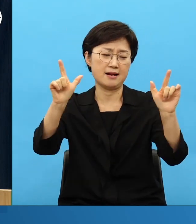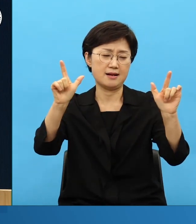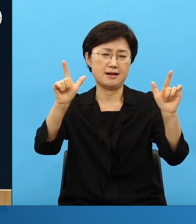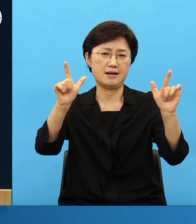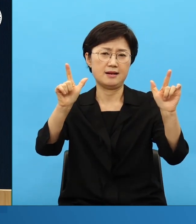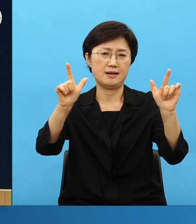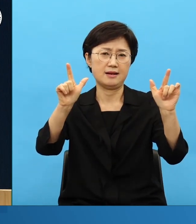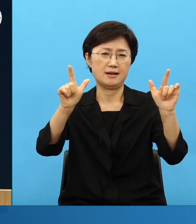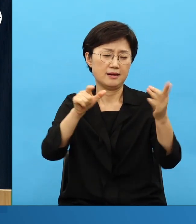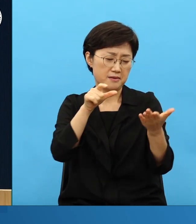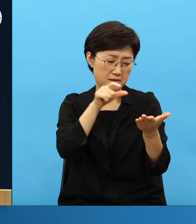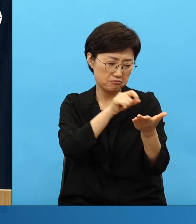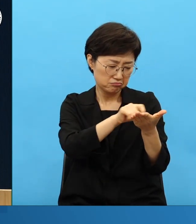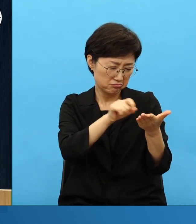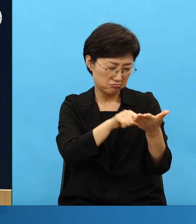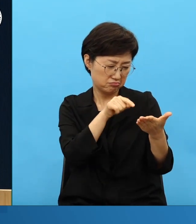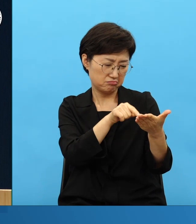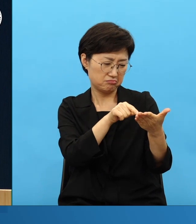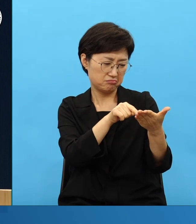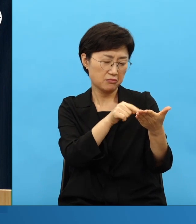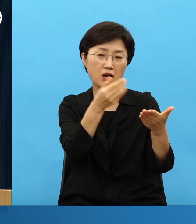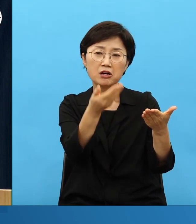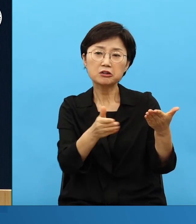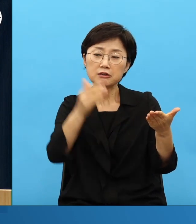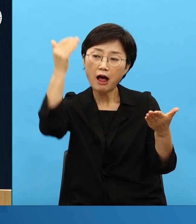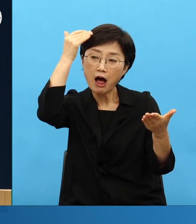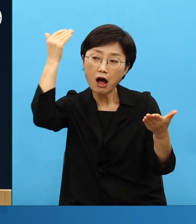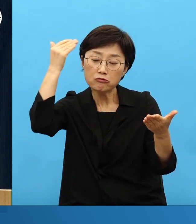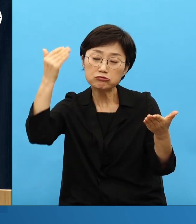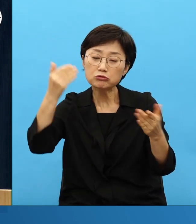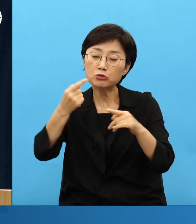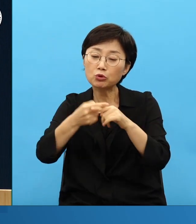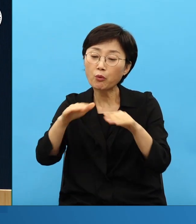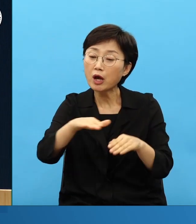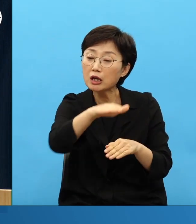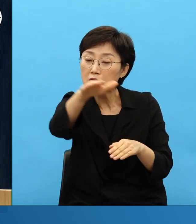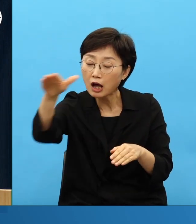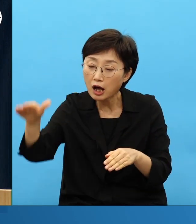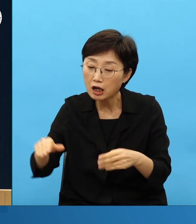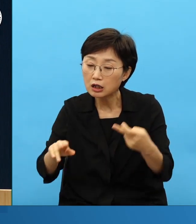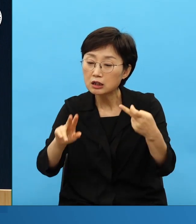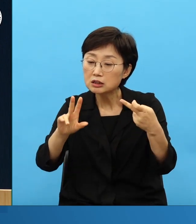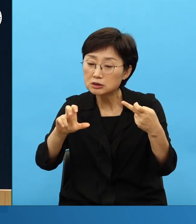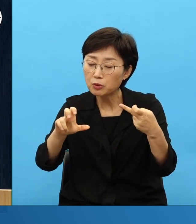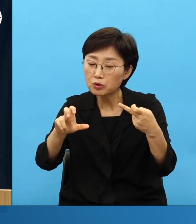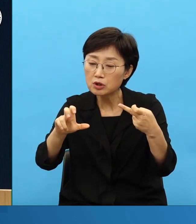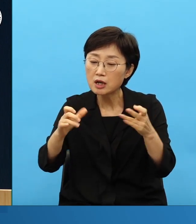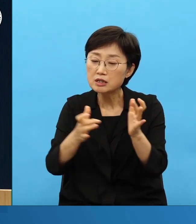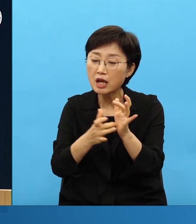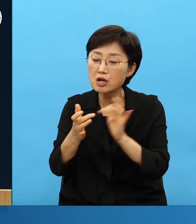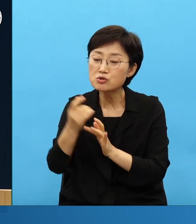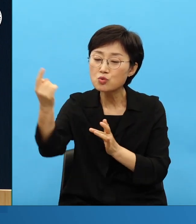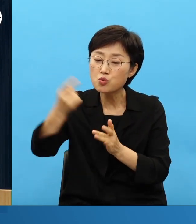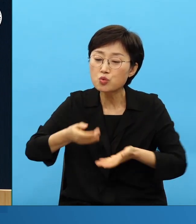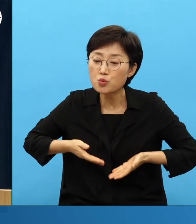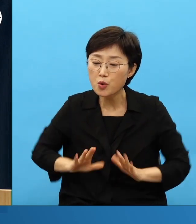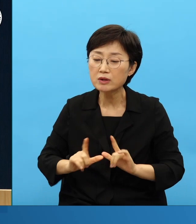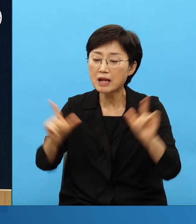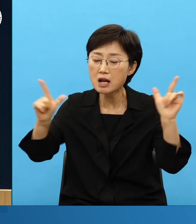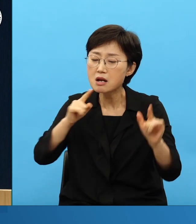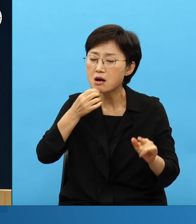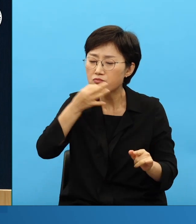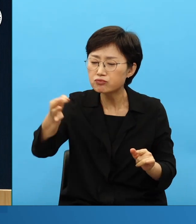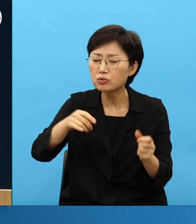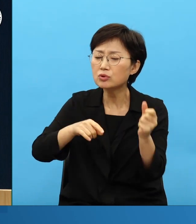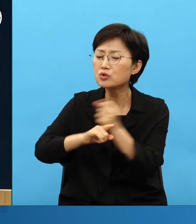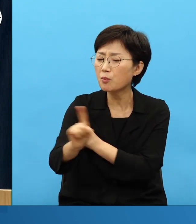celebrated their sun god. 왜 한국 세계교회가 이 날을 성탄절이라고 하느냐? Then why do the churches of Korea and the world insist that